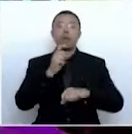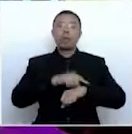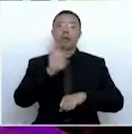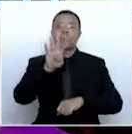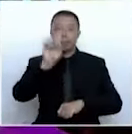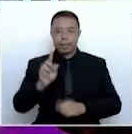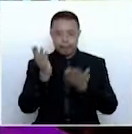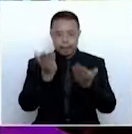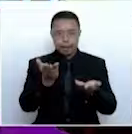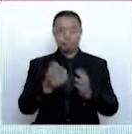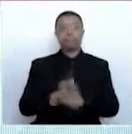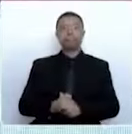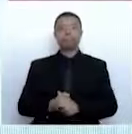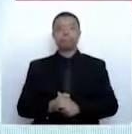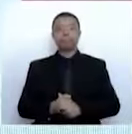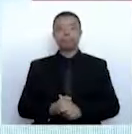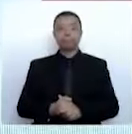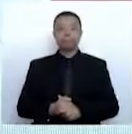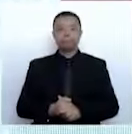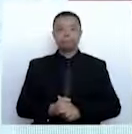menit, silakan.